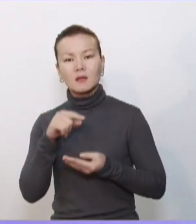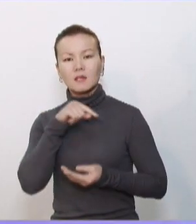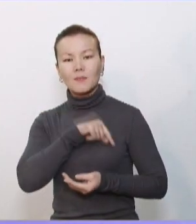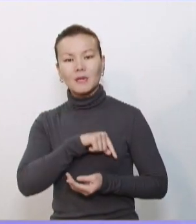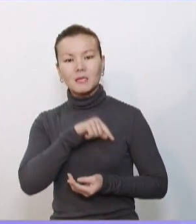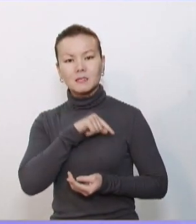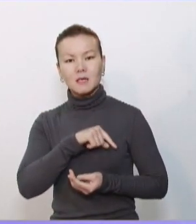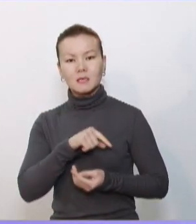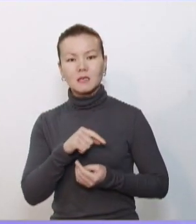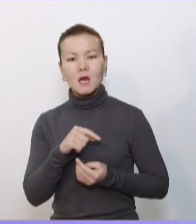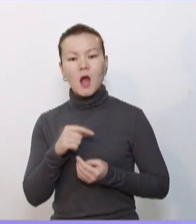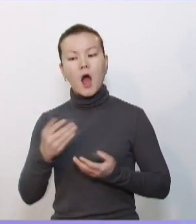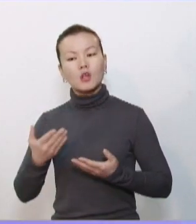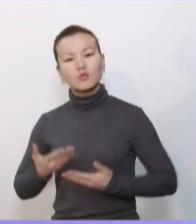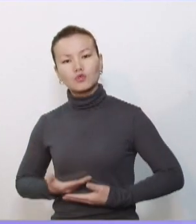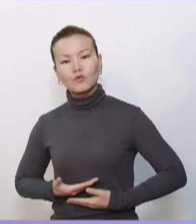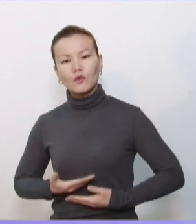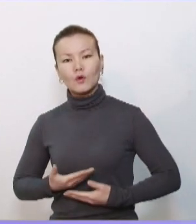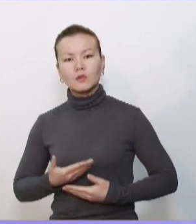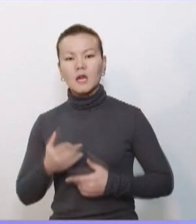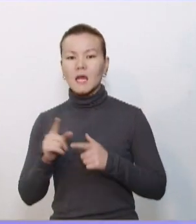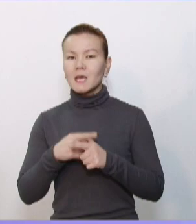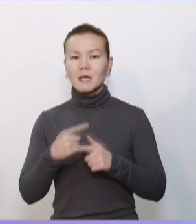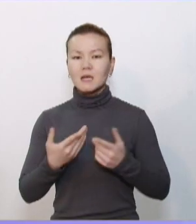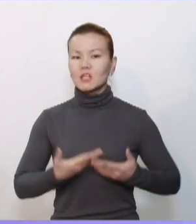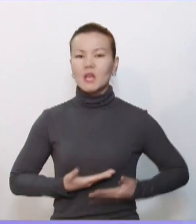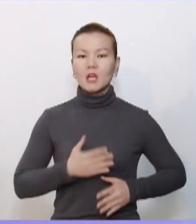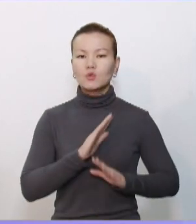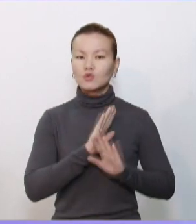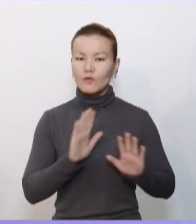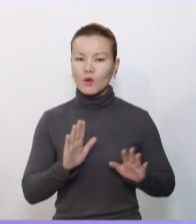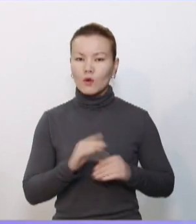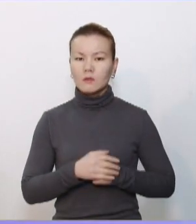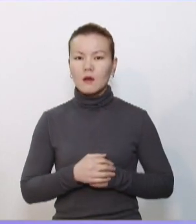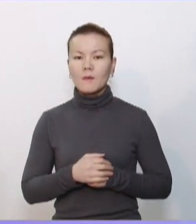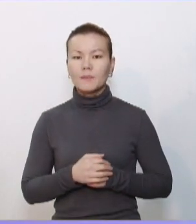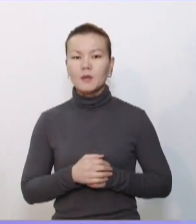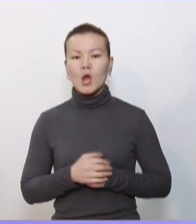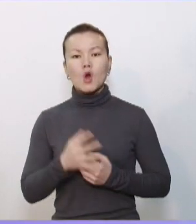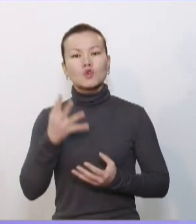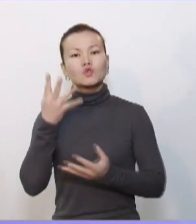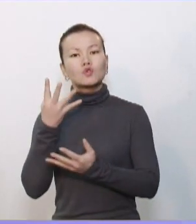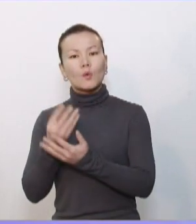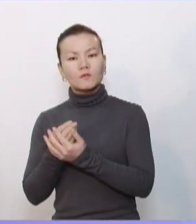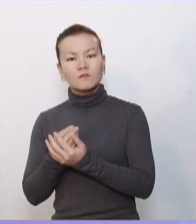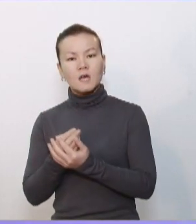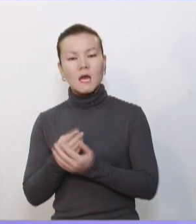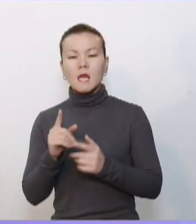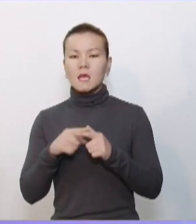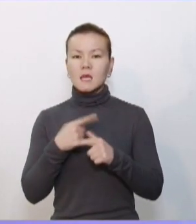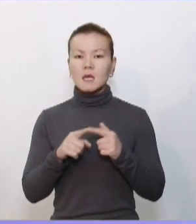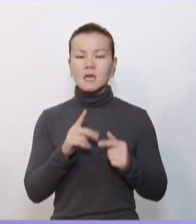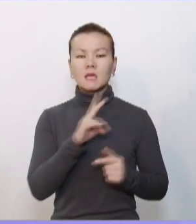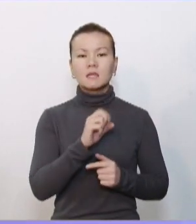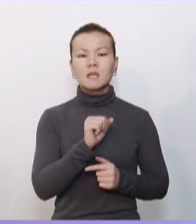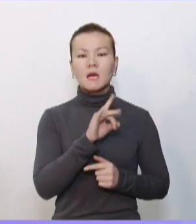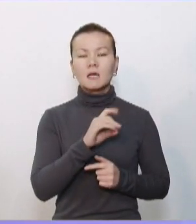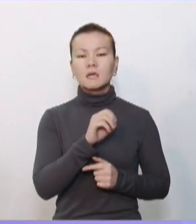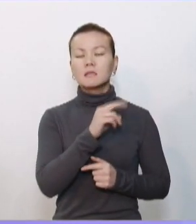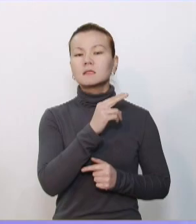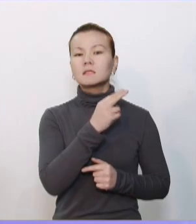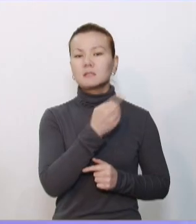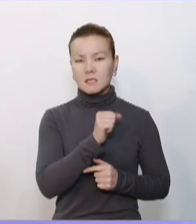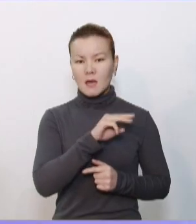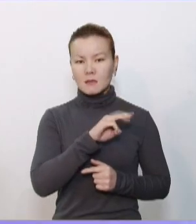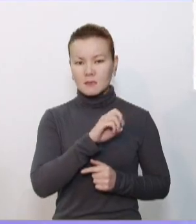признаки «одушевленное» или «неодушевленное», «собственное» или